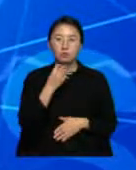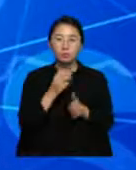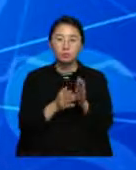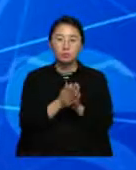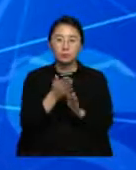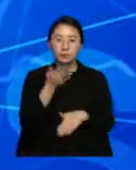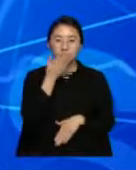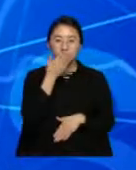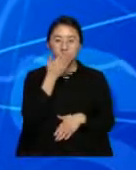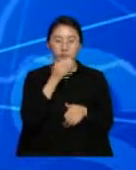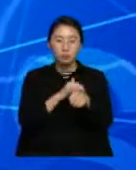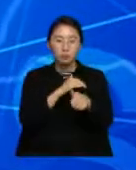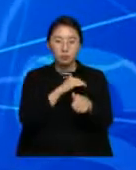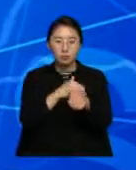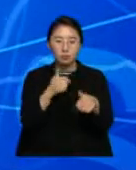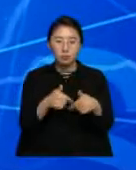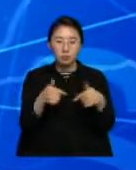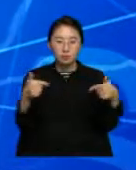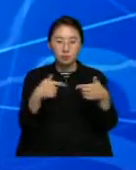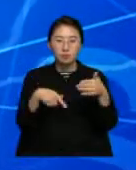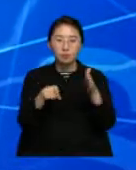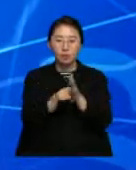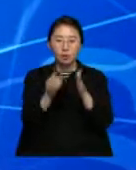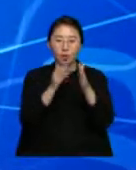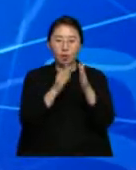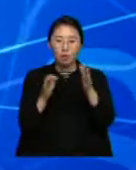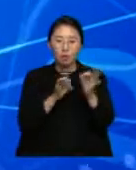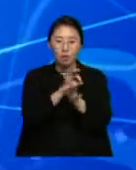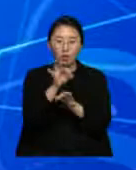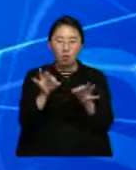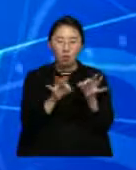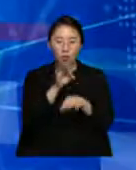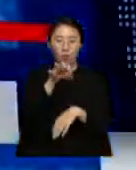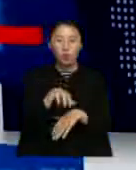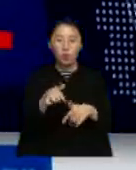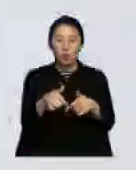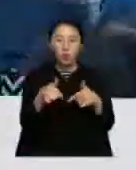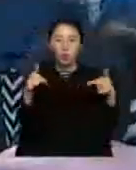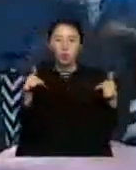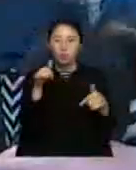서울시가 푸드트럭 활성화를 위해 합법적인 영업 공간을 대폭 확대합니다.